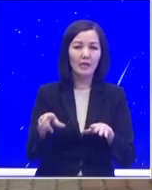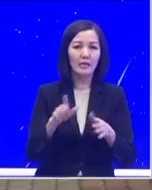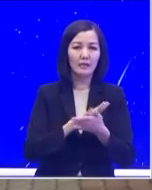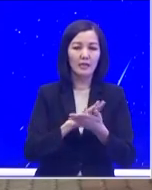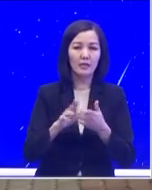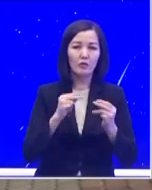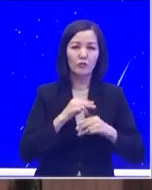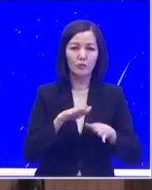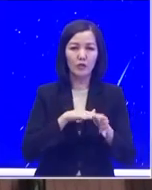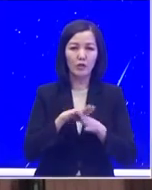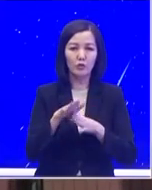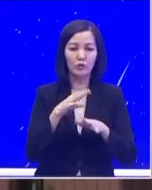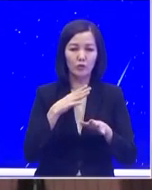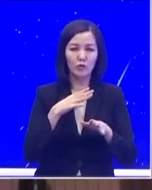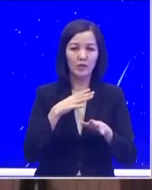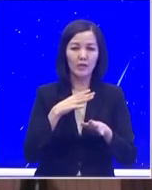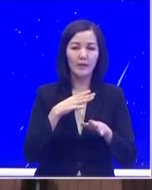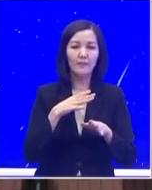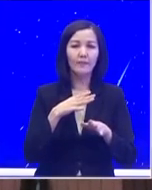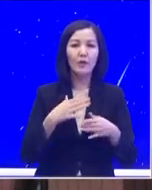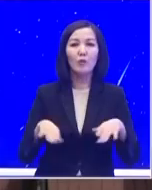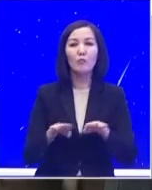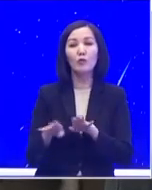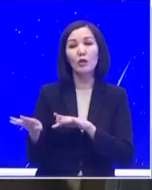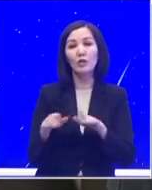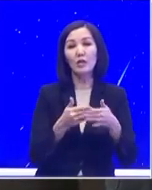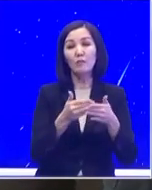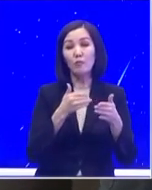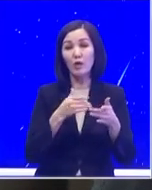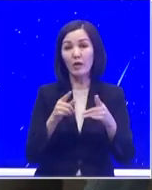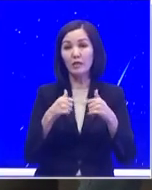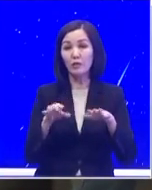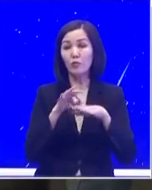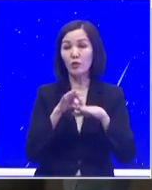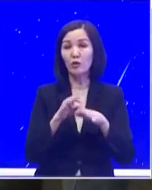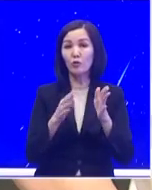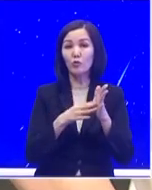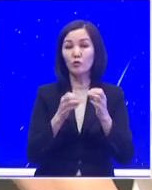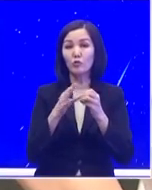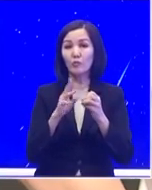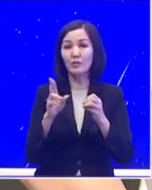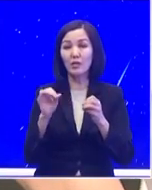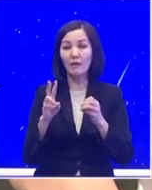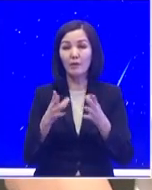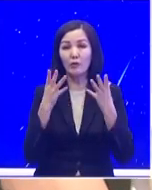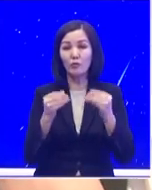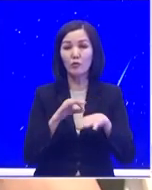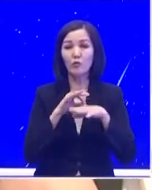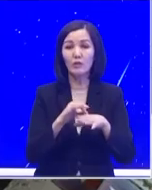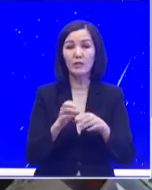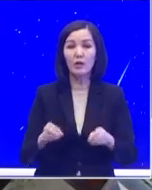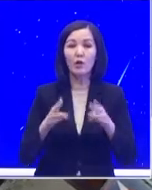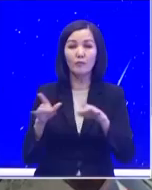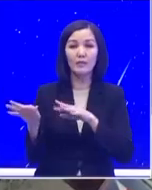тазалау жұмыстары өткізілді. Мамандардың мәлімдеуінше мұндай шара бұған дейін де ұйымдастырылған. 9-15 ақпан аралығында өткізілген қауіпсіз